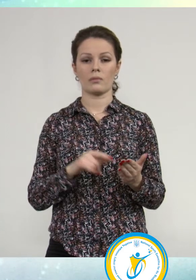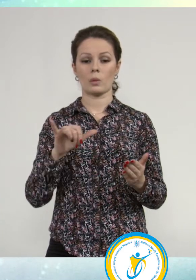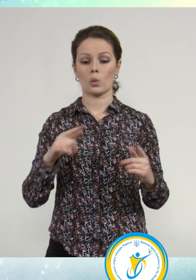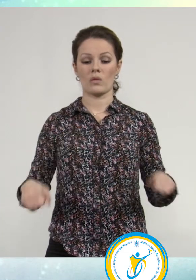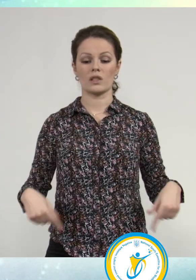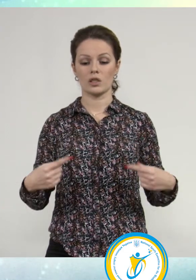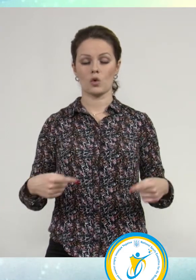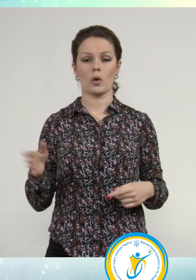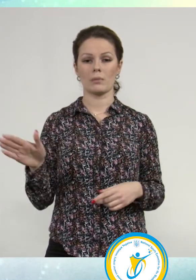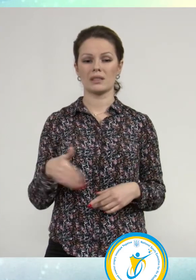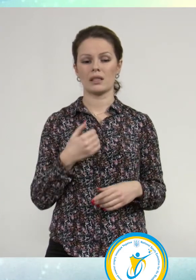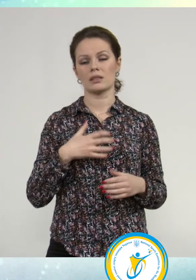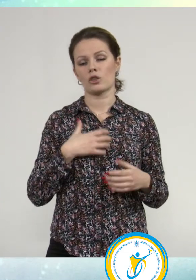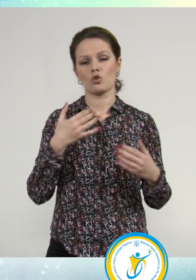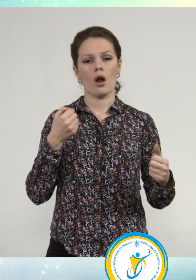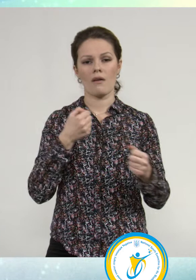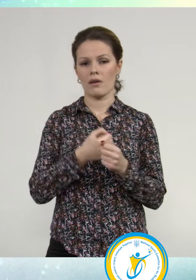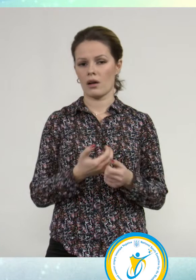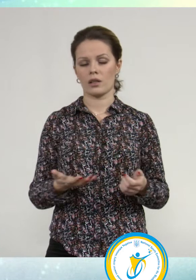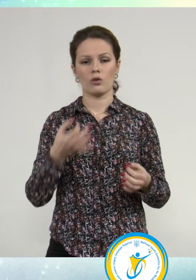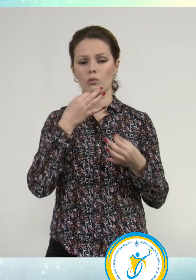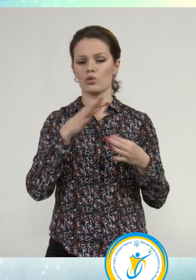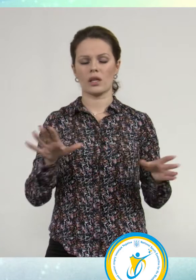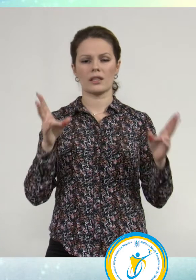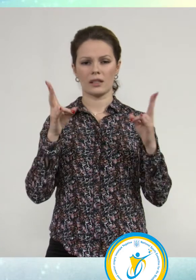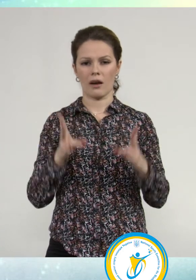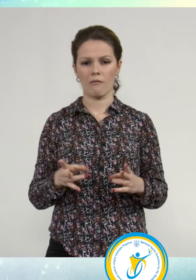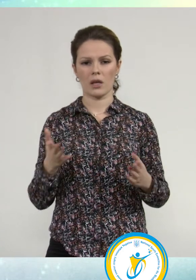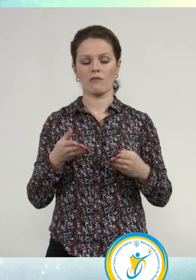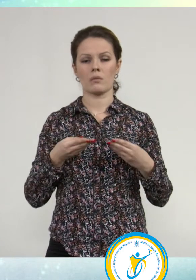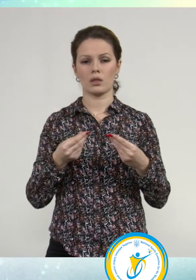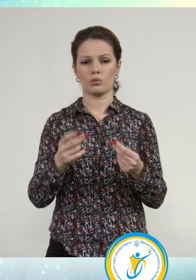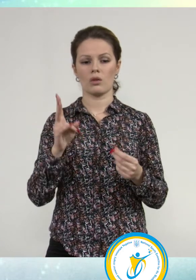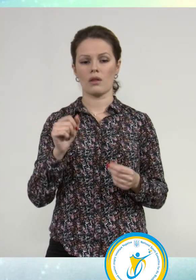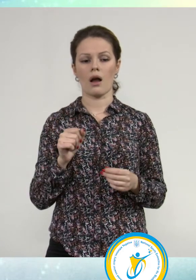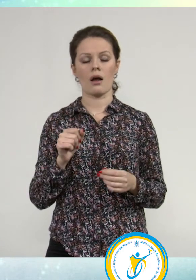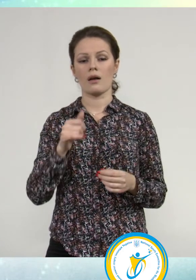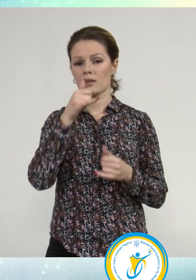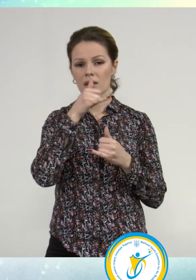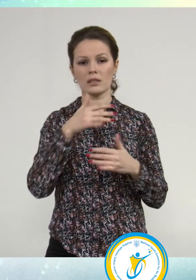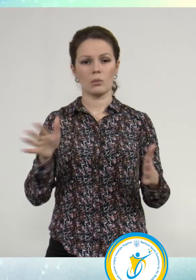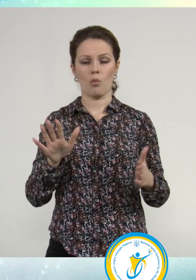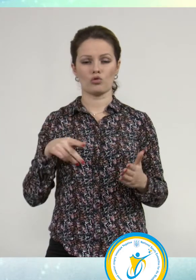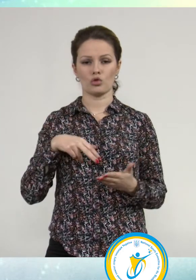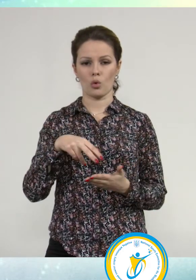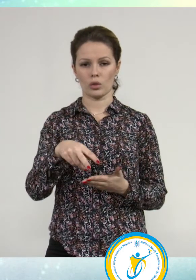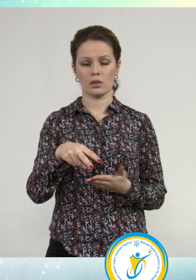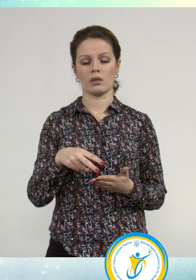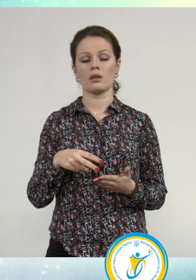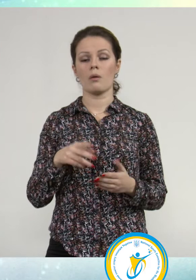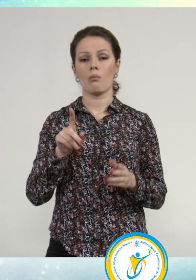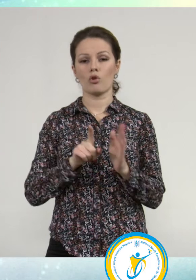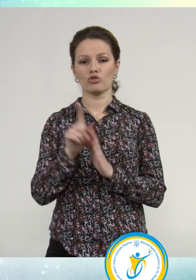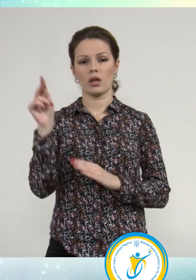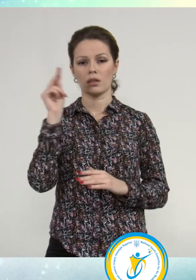у візок після страшної аварії або будь-яких травм, які вплинули на неспроможність ходити,